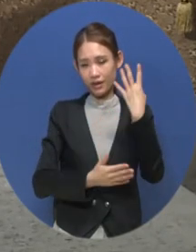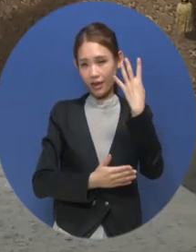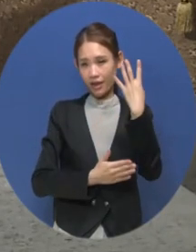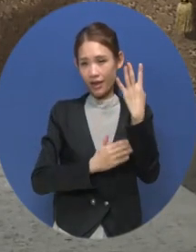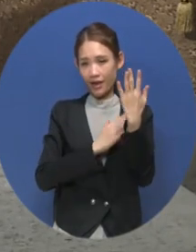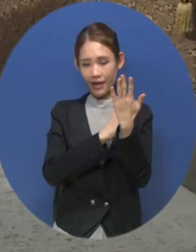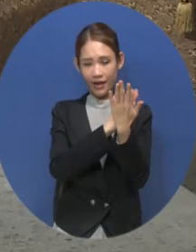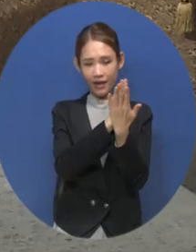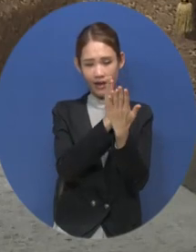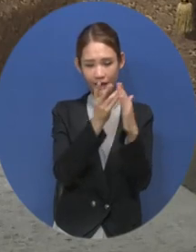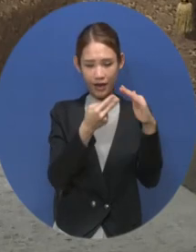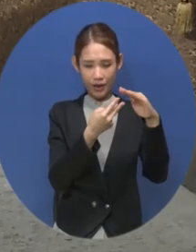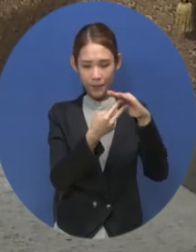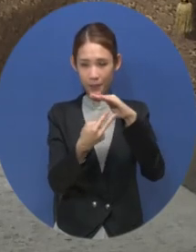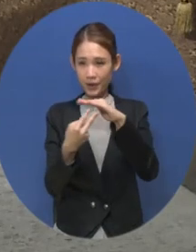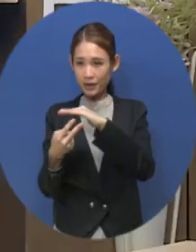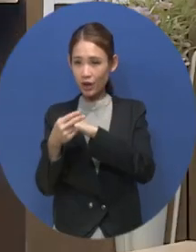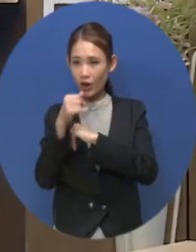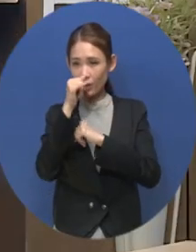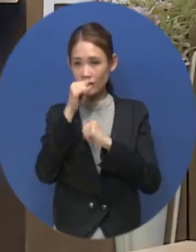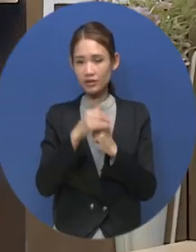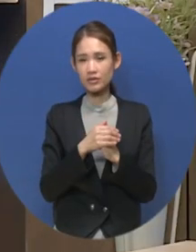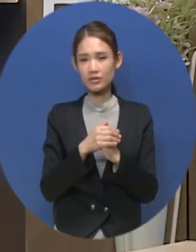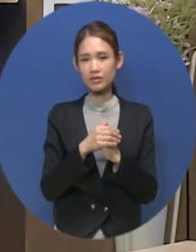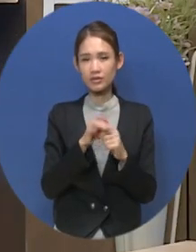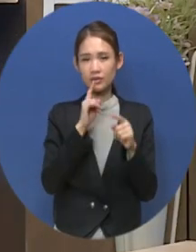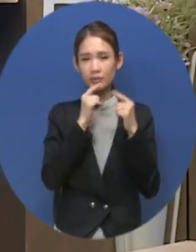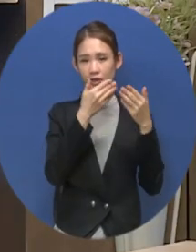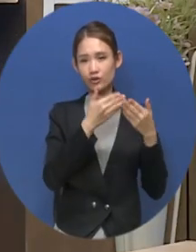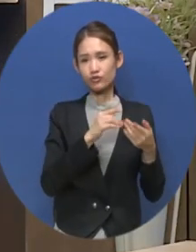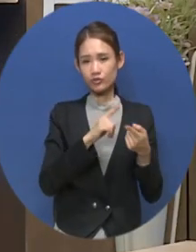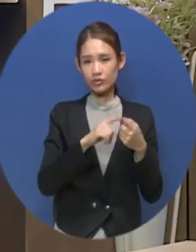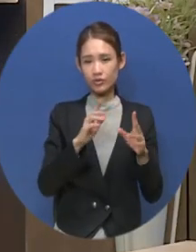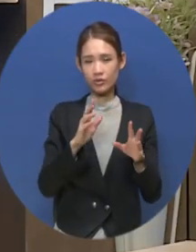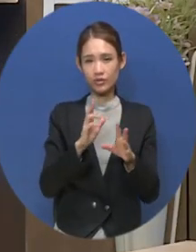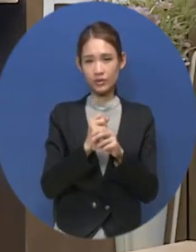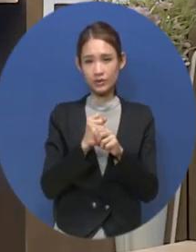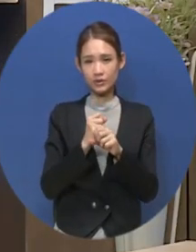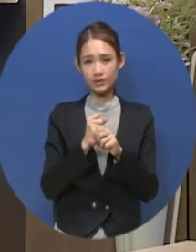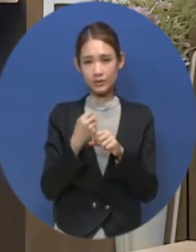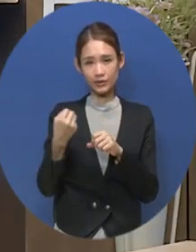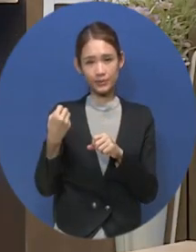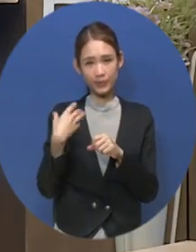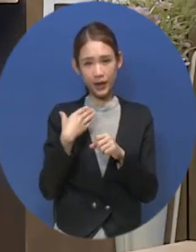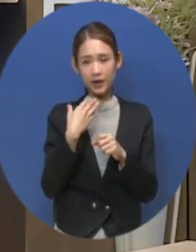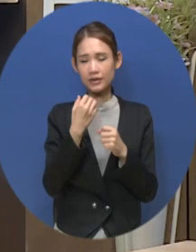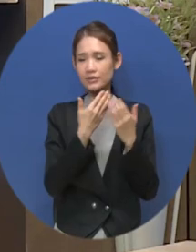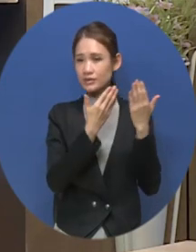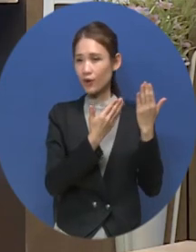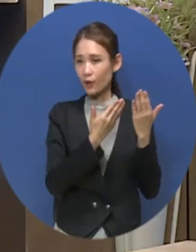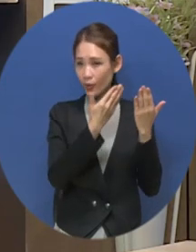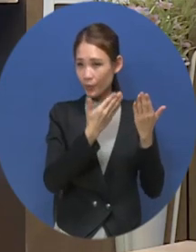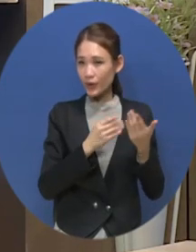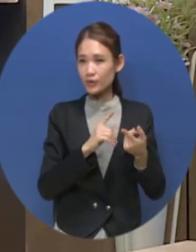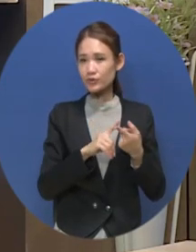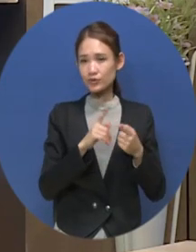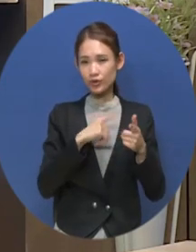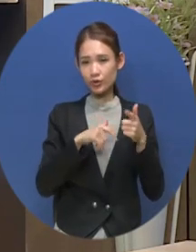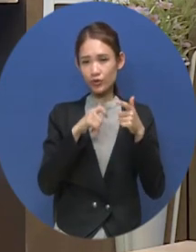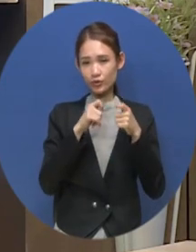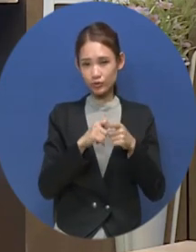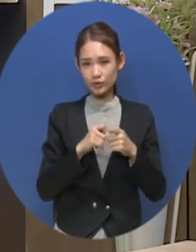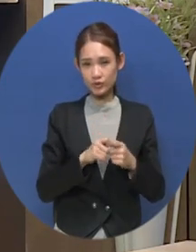비전으로 그렇습니다. 이제 구성이 네. 된 것인데 네. 그럼 이제 말씀하신 내용을 간략하게 이제 짚어주셨기 때문에 좀 더